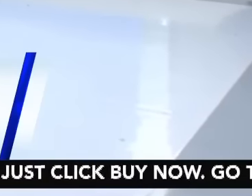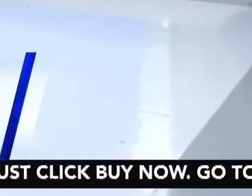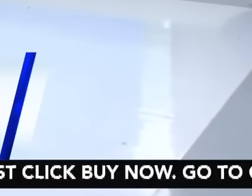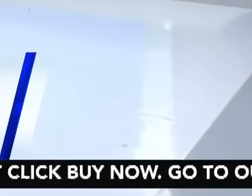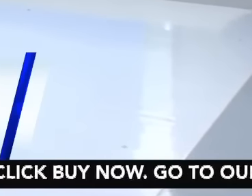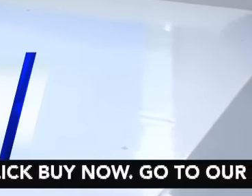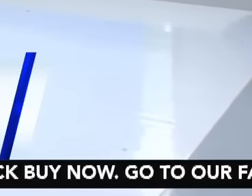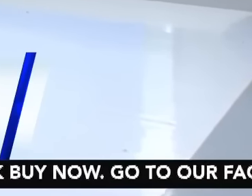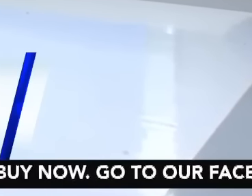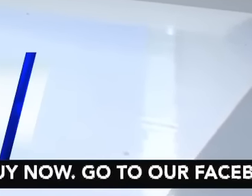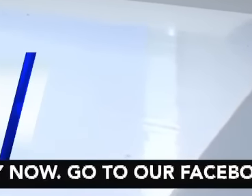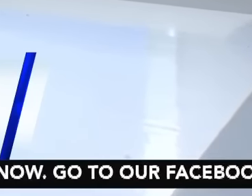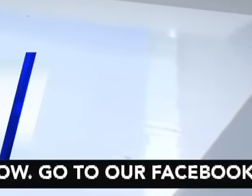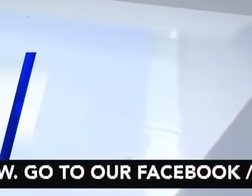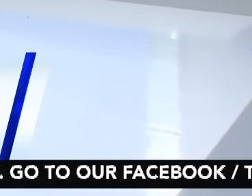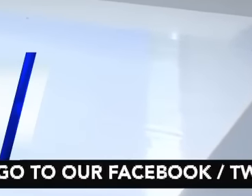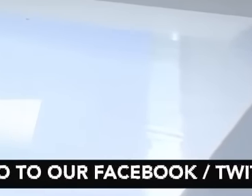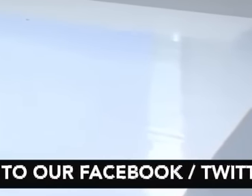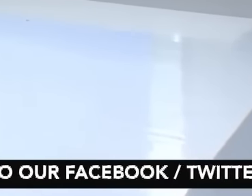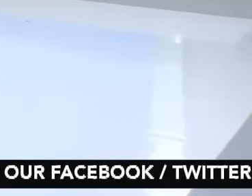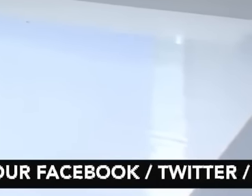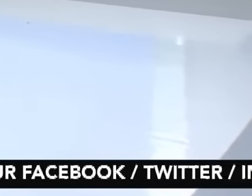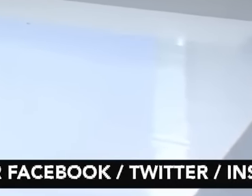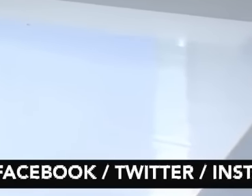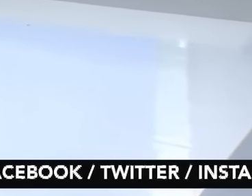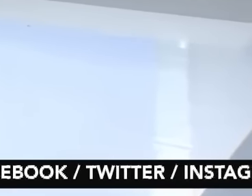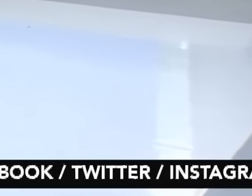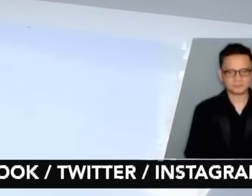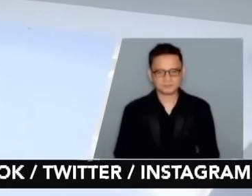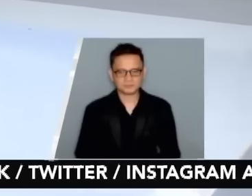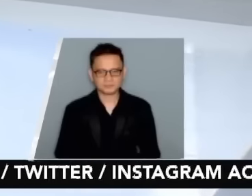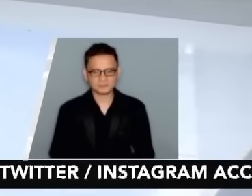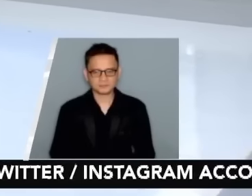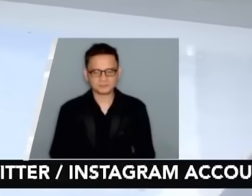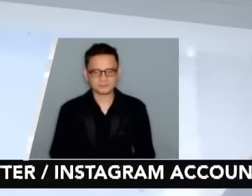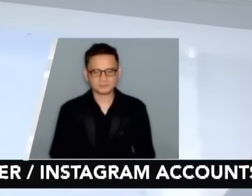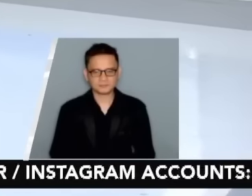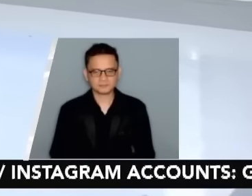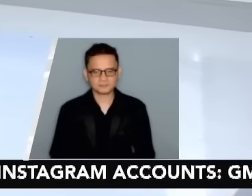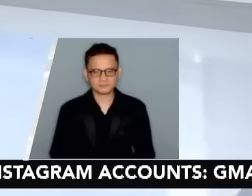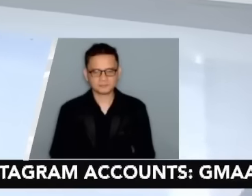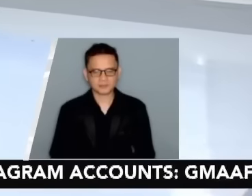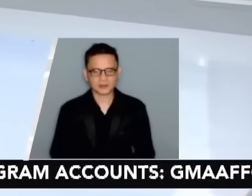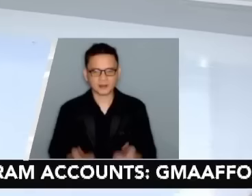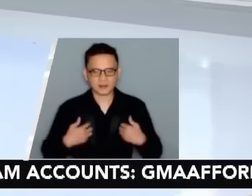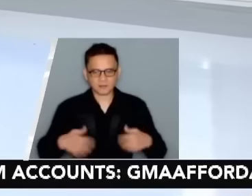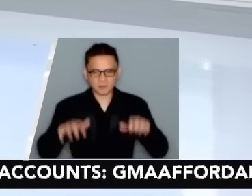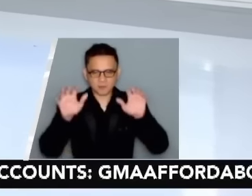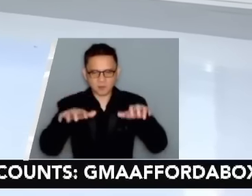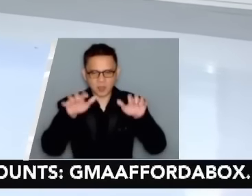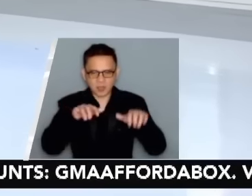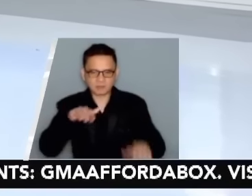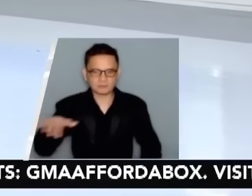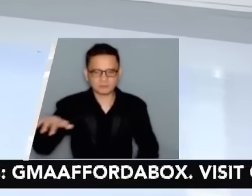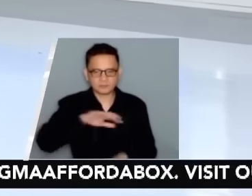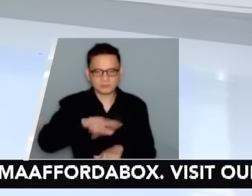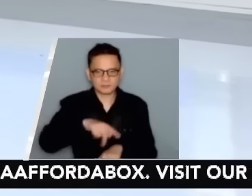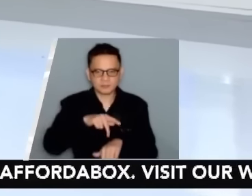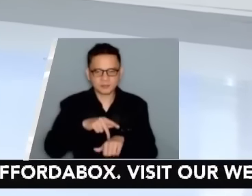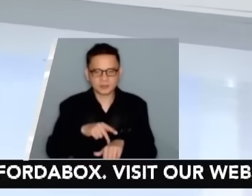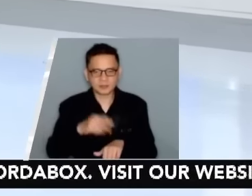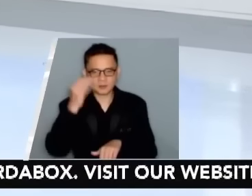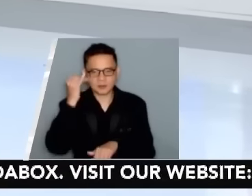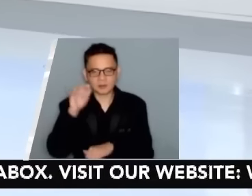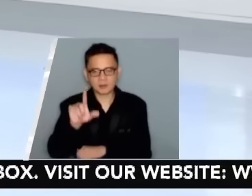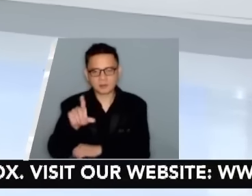magpapatuloy po ang mga pag-ulan sa maghapon sa buong bansa dahil sa Masamang panahon kabilang sa binabantayan ng pag-asa ang low pressure area